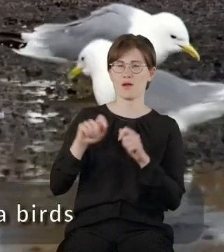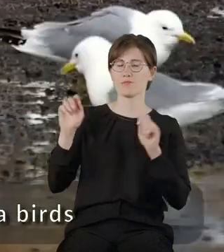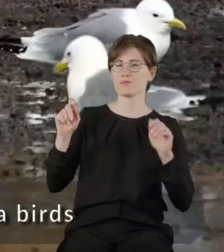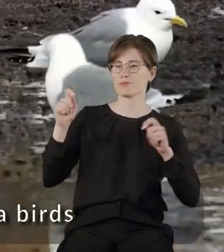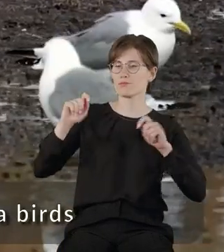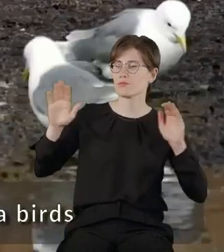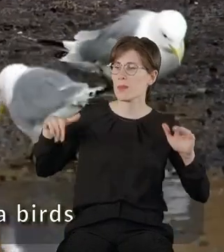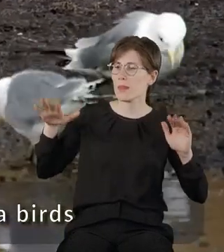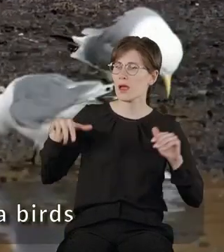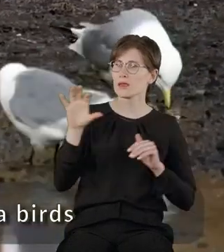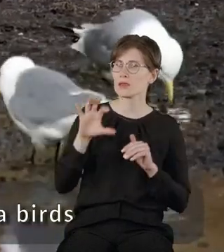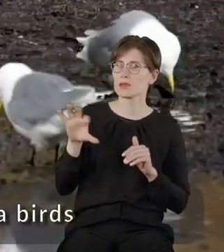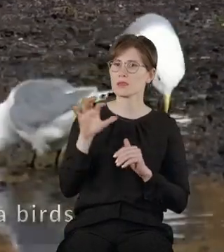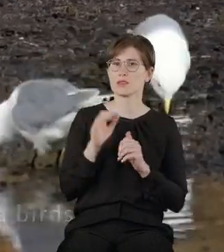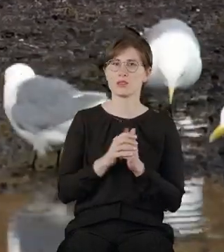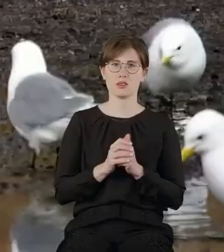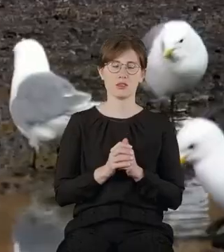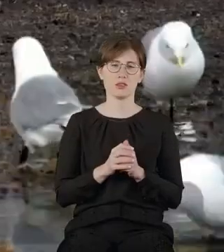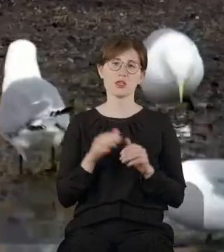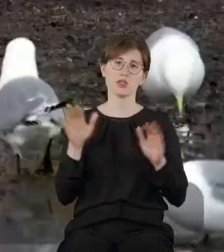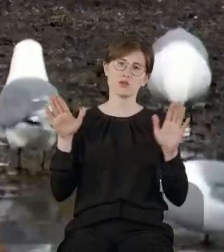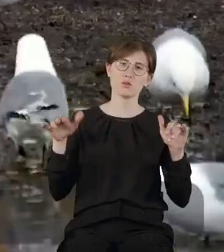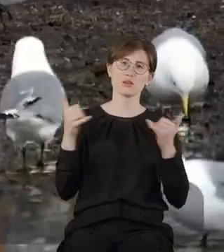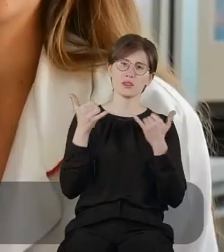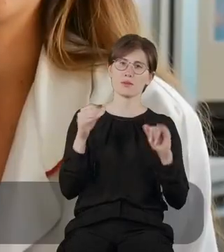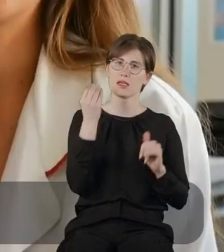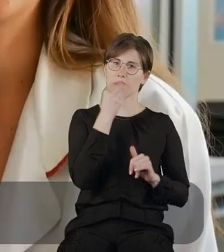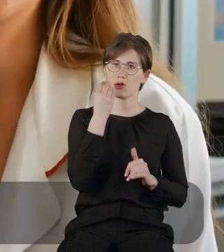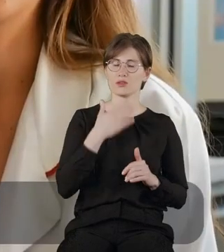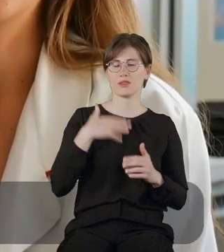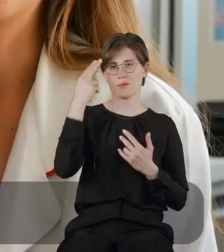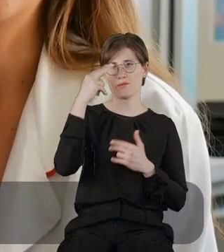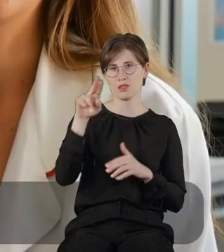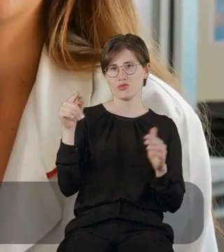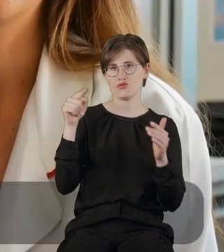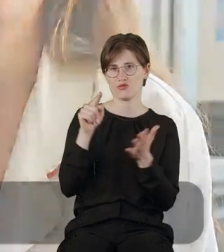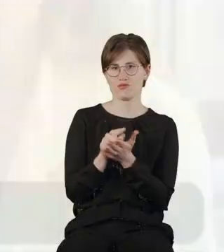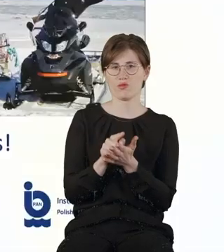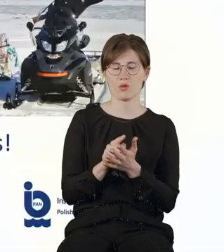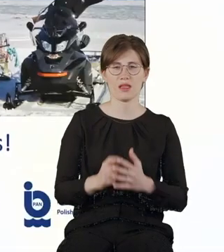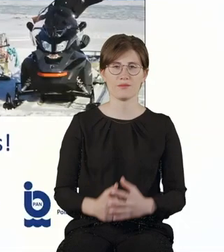o obserwacje behawioralne ptaków morskich. Mam nadzieję, że będzie to możliwe.